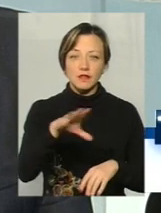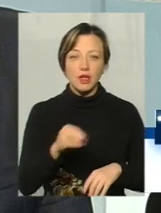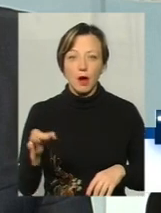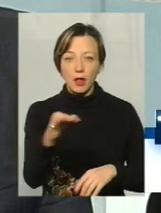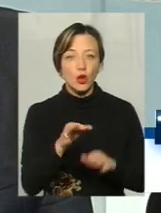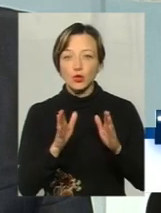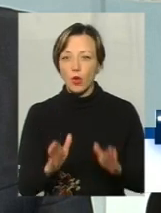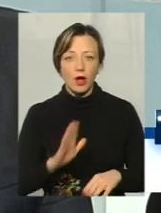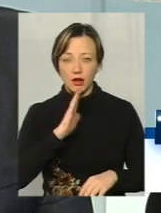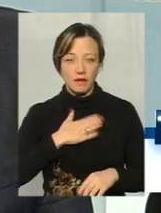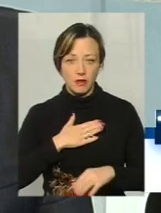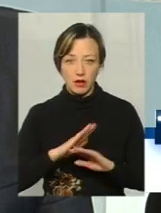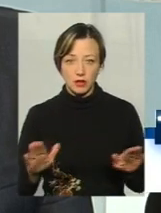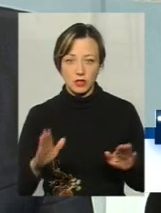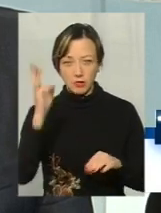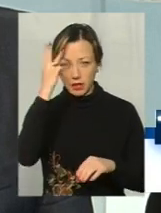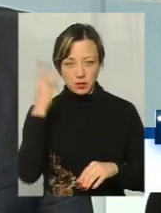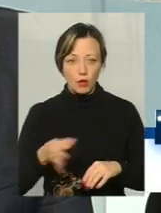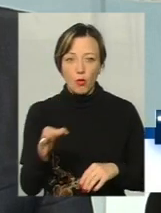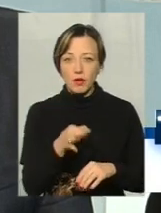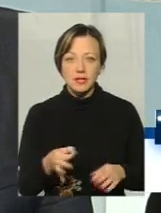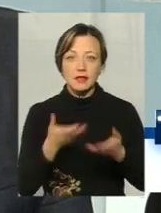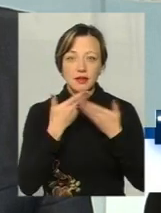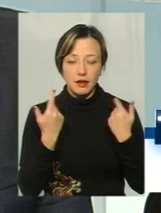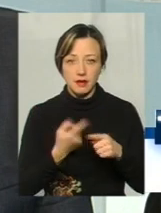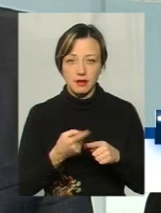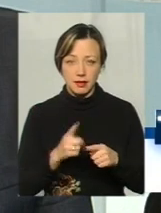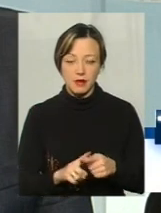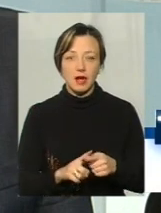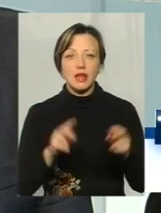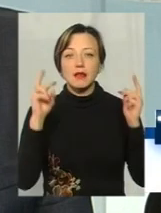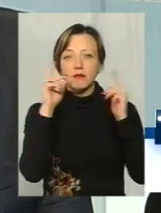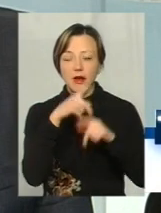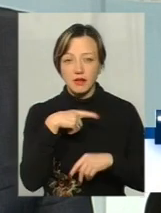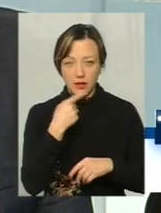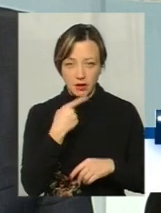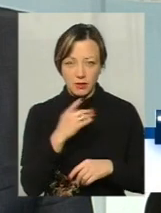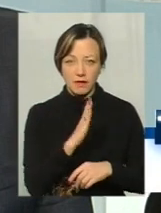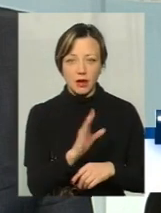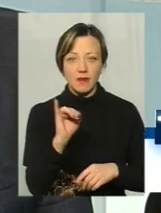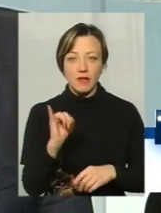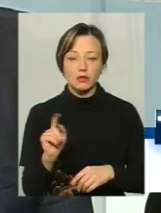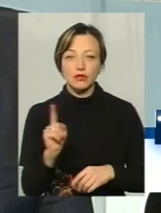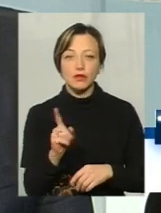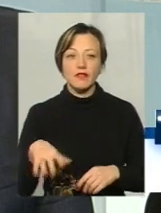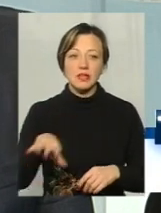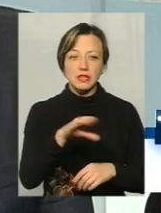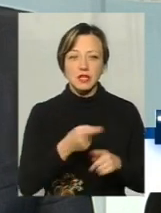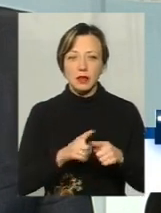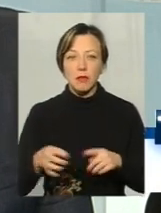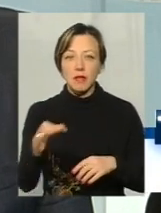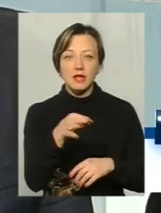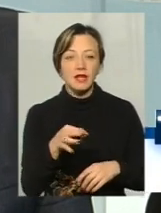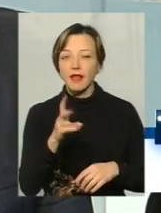областях, только не в нашей? Да, тільки в Хмельницькій Только в Хмельницькій області. І неправда, говорить Вера Івановна, що везде це обласні